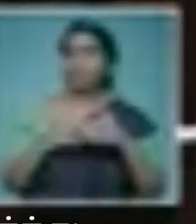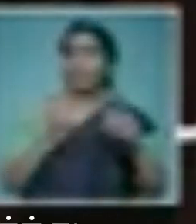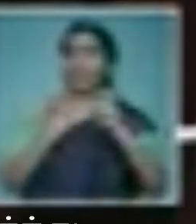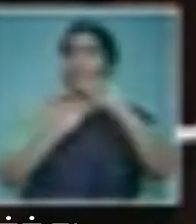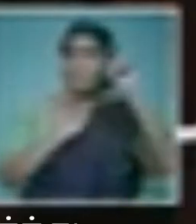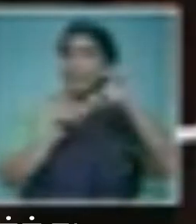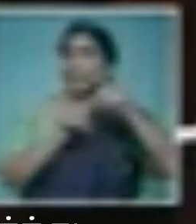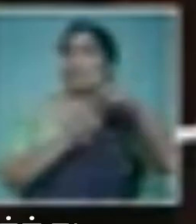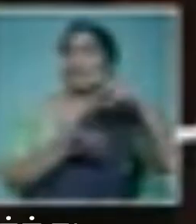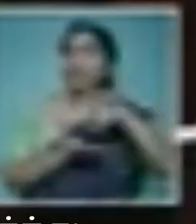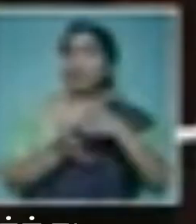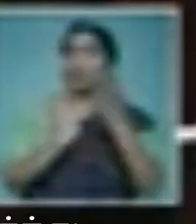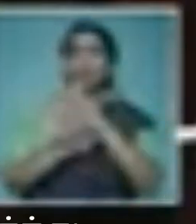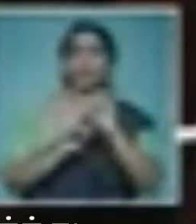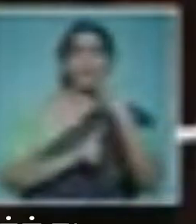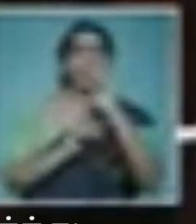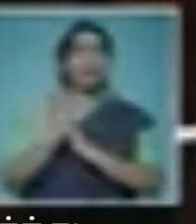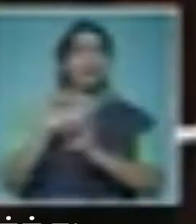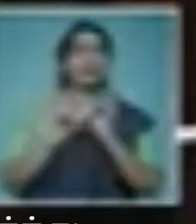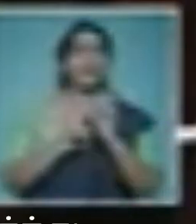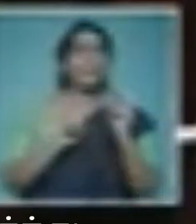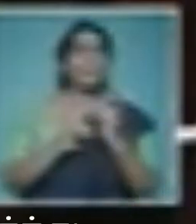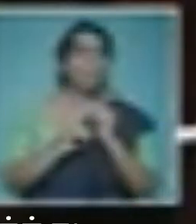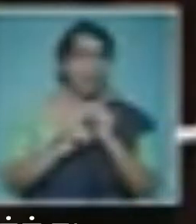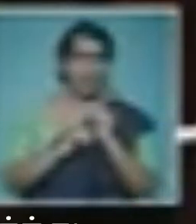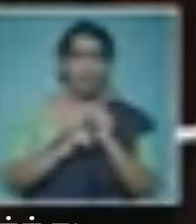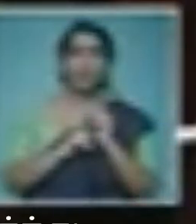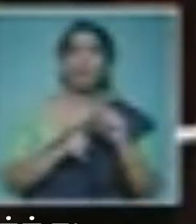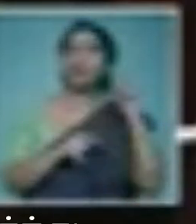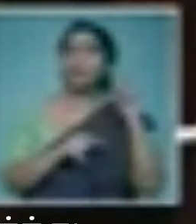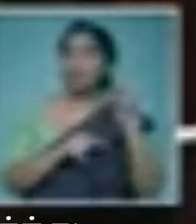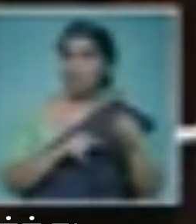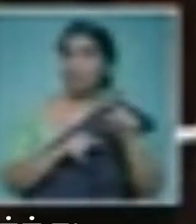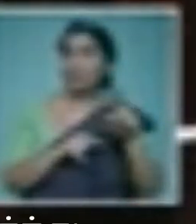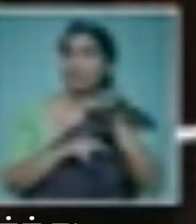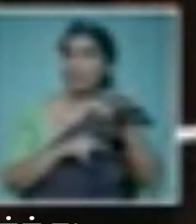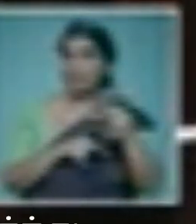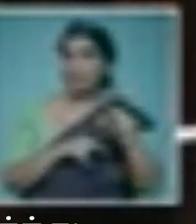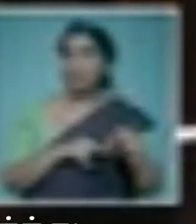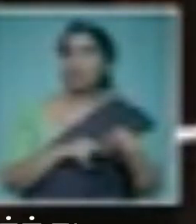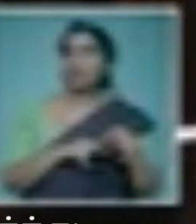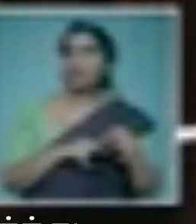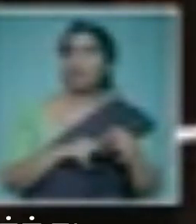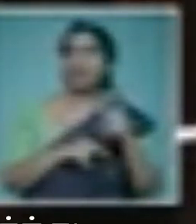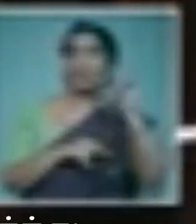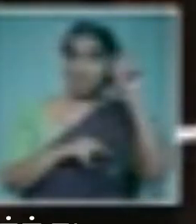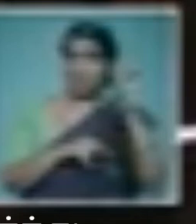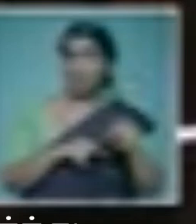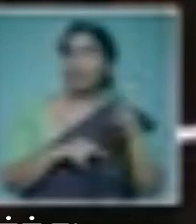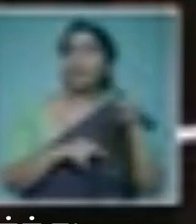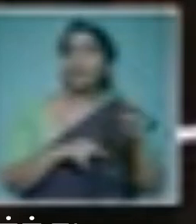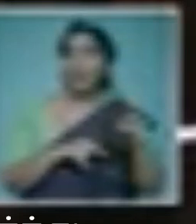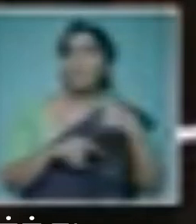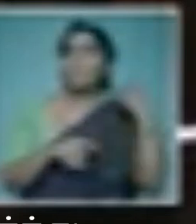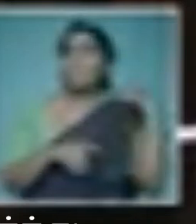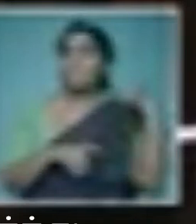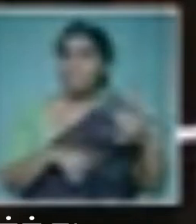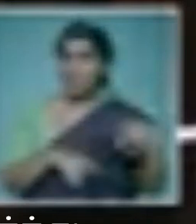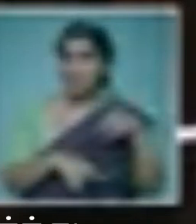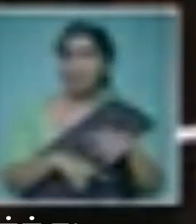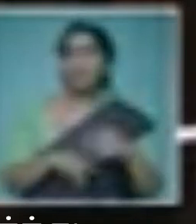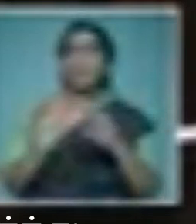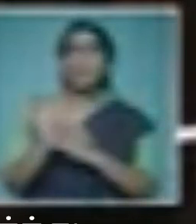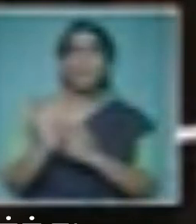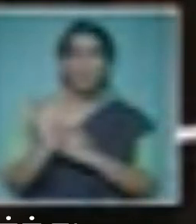මඩකලපුව දිස්ත්‍රික්කයේ හිටපු පාර්ලිමේන්තු මන්ත්‍රී ප්‍රින්ස් කාසිනාදර් දැන් මෙයාගේ ඉඩමක් මේ සිවනේස්තුරේ සඳ්‍රකාන්තන් කෙනෙක් කියලාගේ මස්සිනා මයිල්